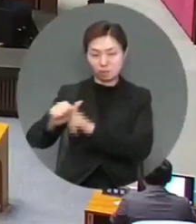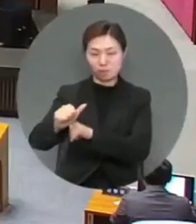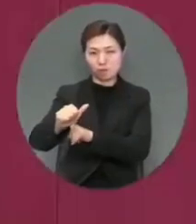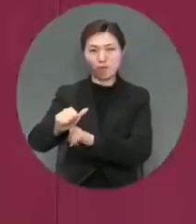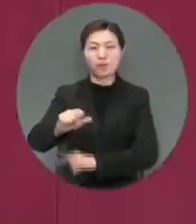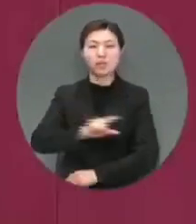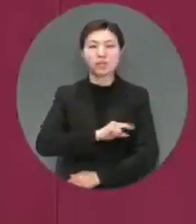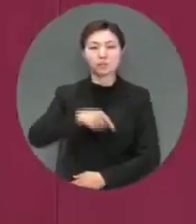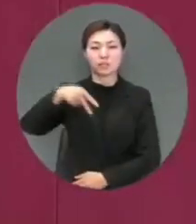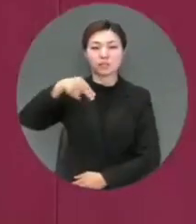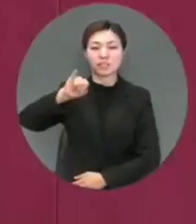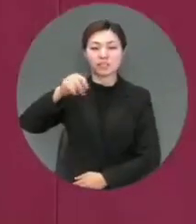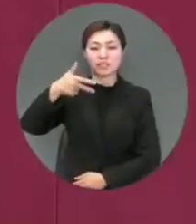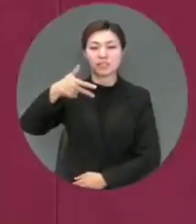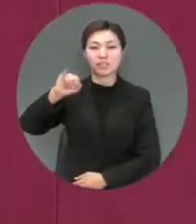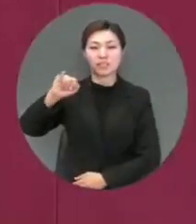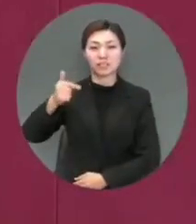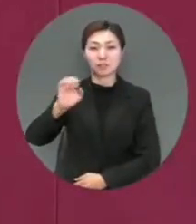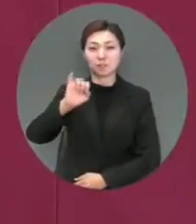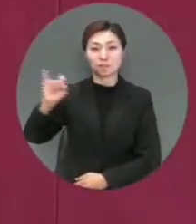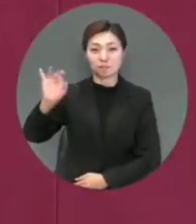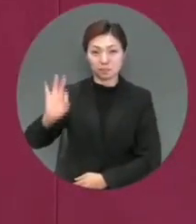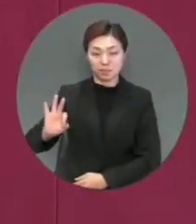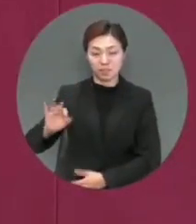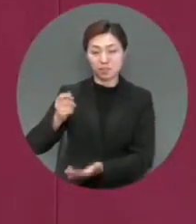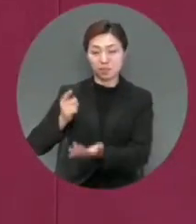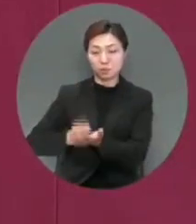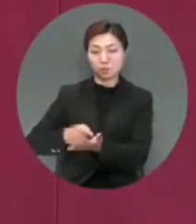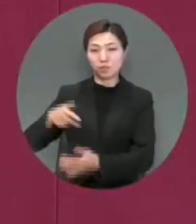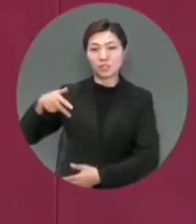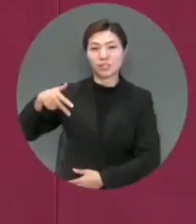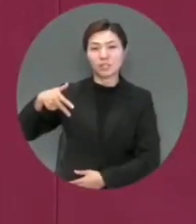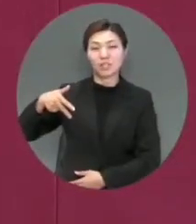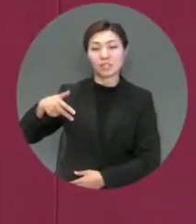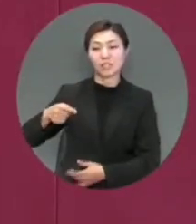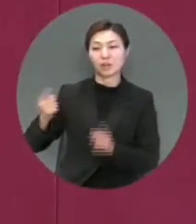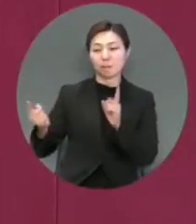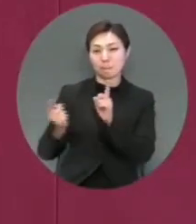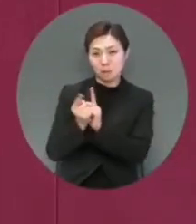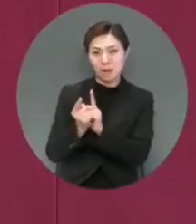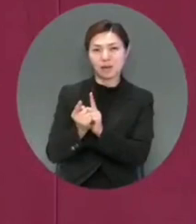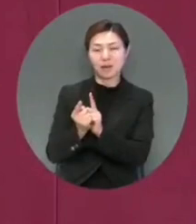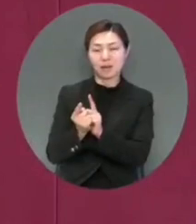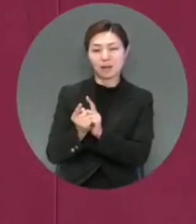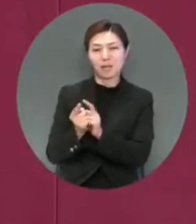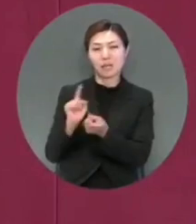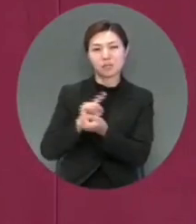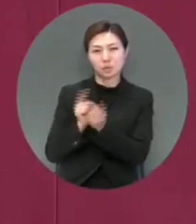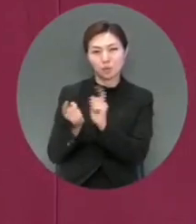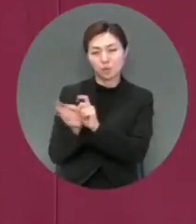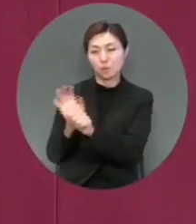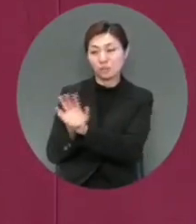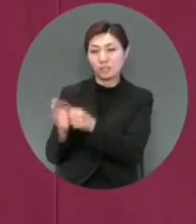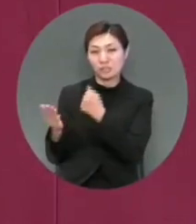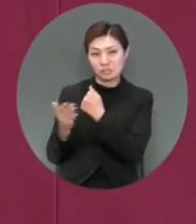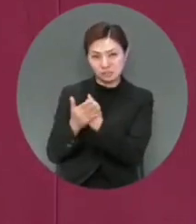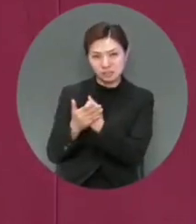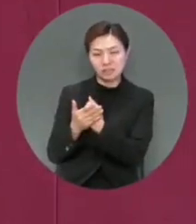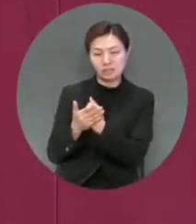만나 자유무역과 다자주의에 대한 지지 입장을 서로